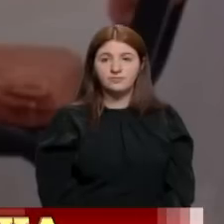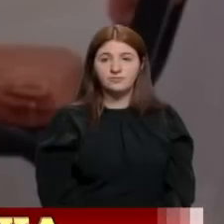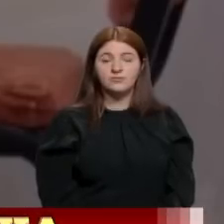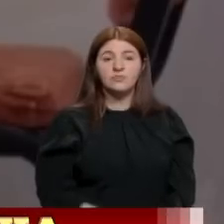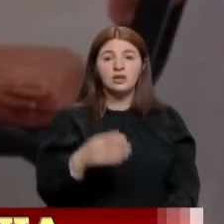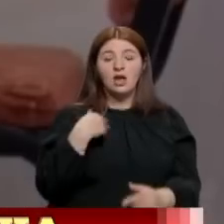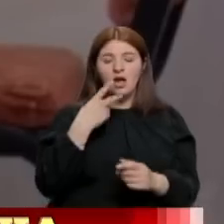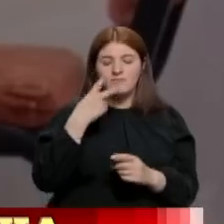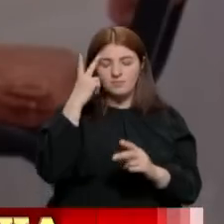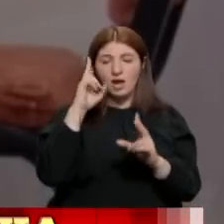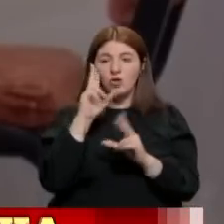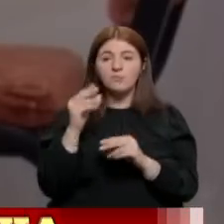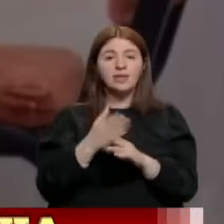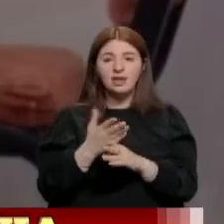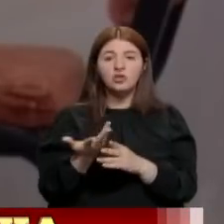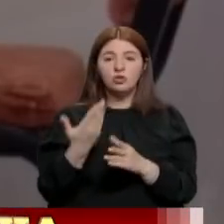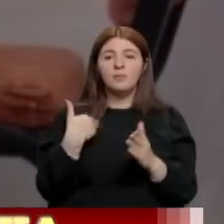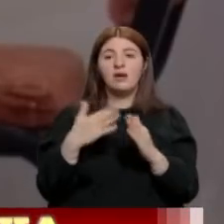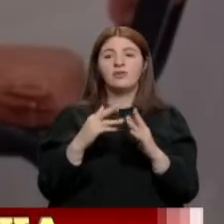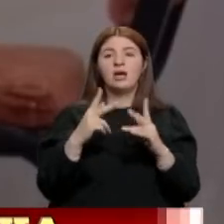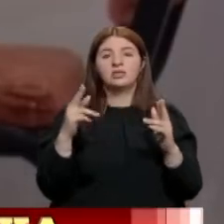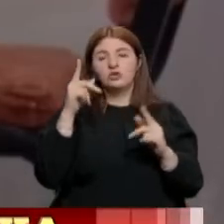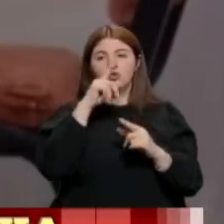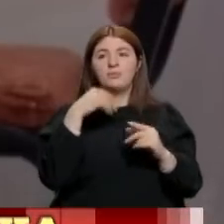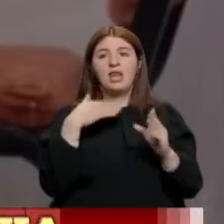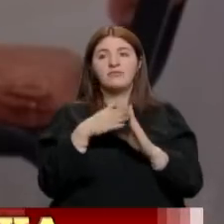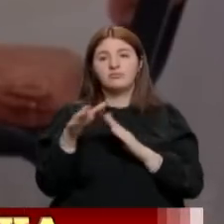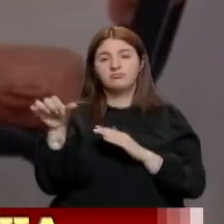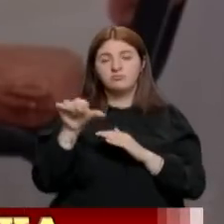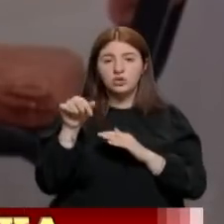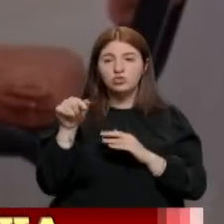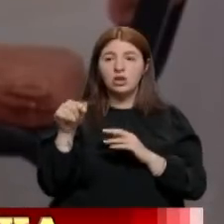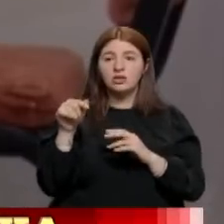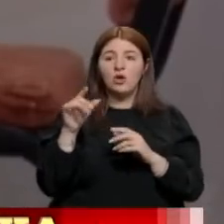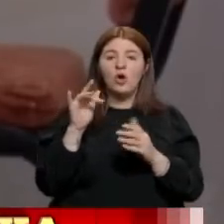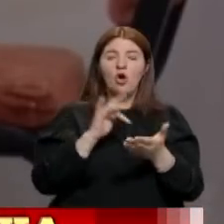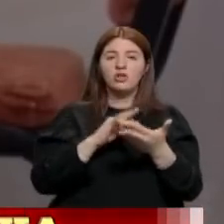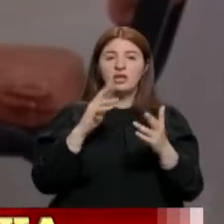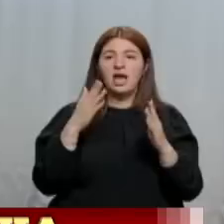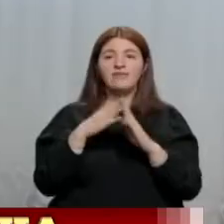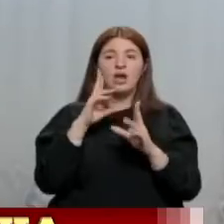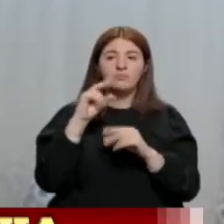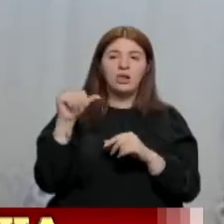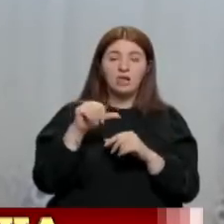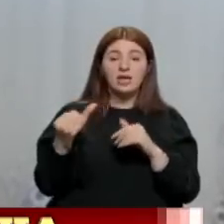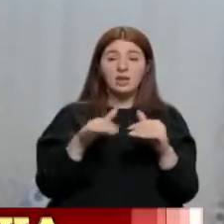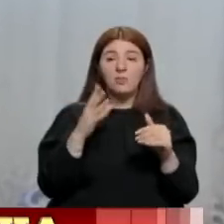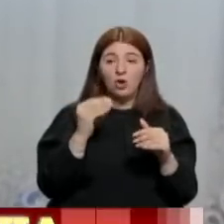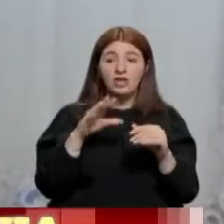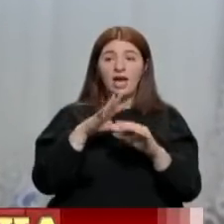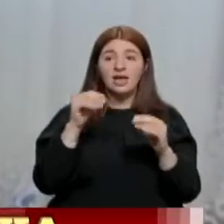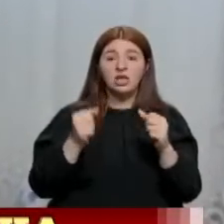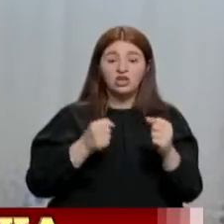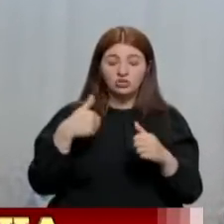Ablamda kalıyorum. Niye kalıyorum? Evim hasarlı olduğu için evime giremiyorum. Şu an orta hasarlı, evde kalamıyoruz. Deprem olduğunda